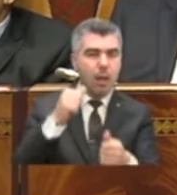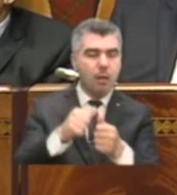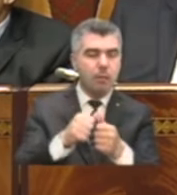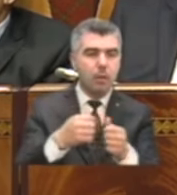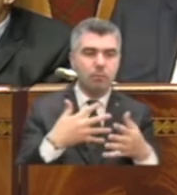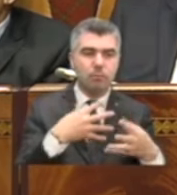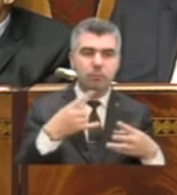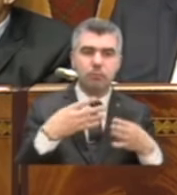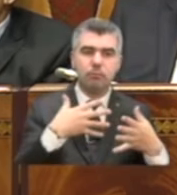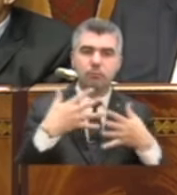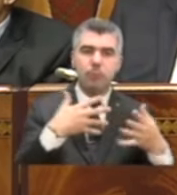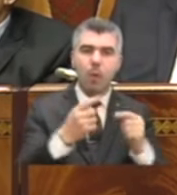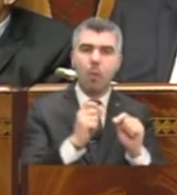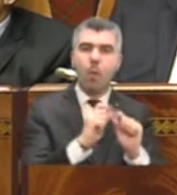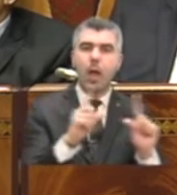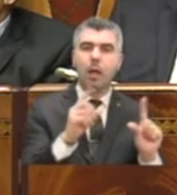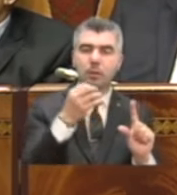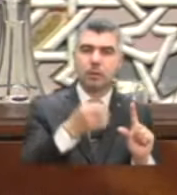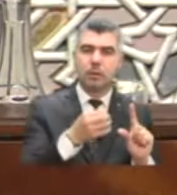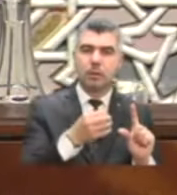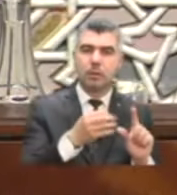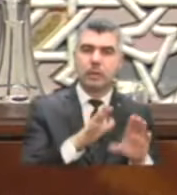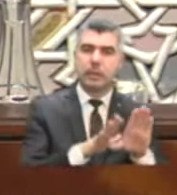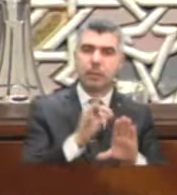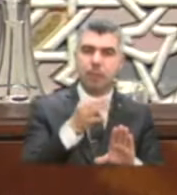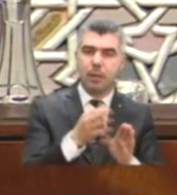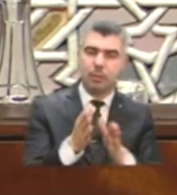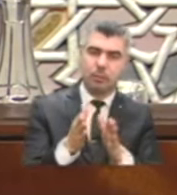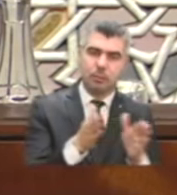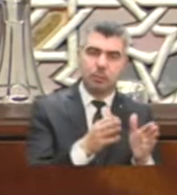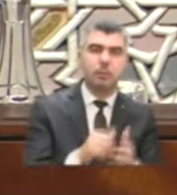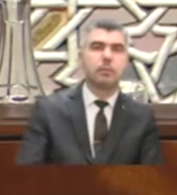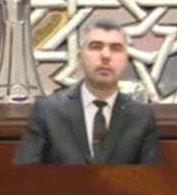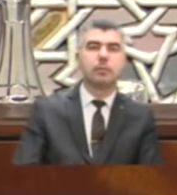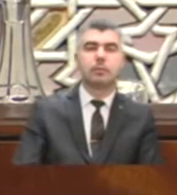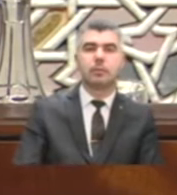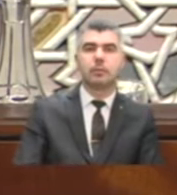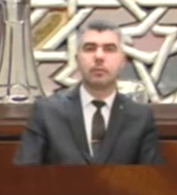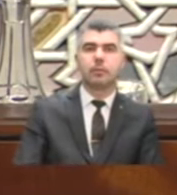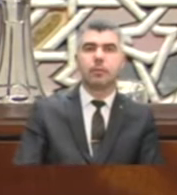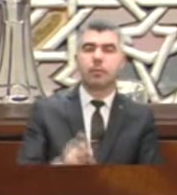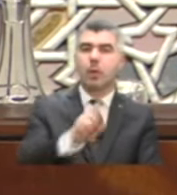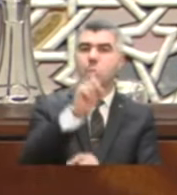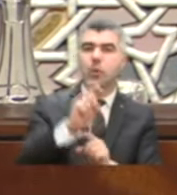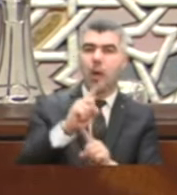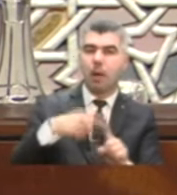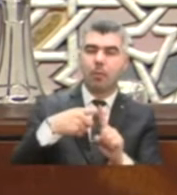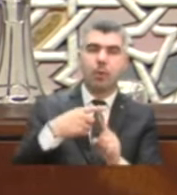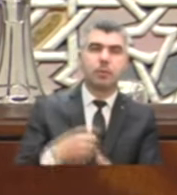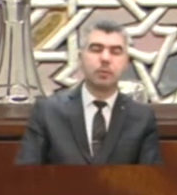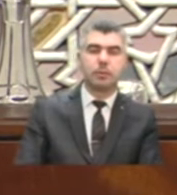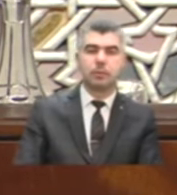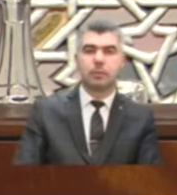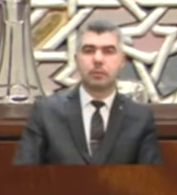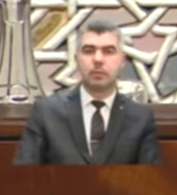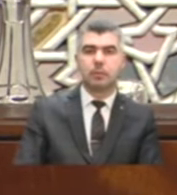الشفافية والحكمة في شكرا السيد نائب محترم. هل هناك تعقيبات إضافية؟